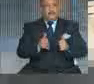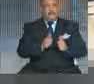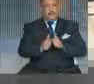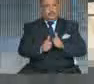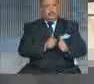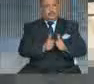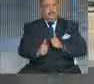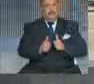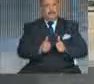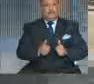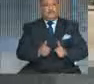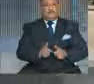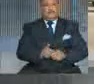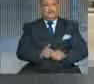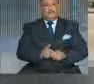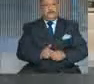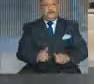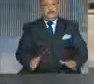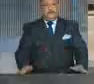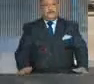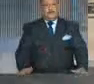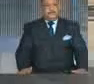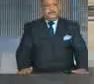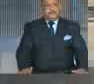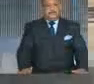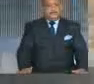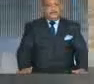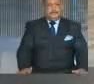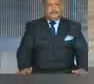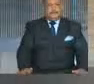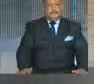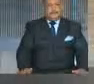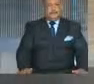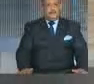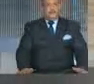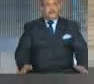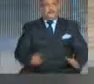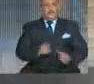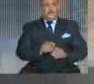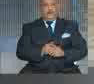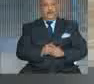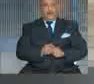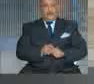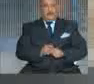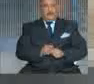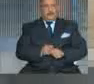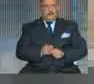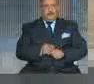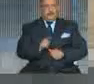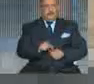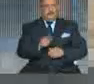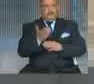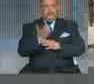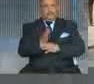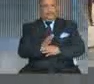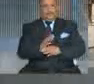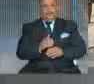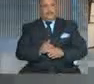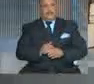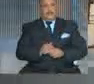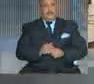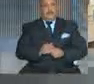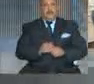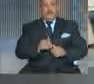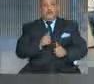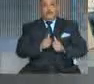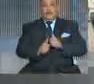بصفة عامة. وقدمت فرقة المسرح بسوق لحد عرضا لإحدى ملاحم مقاومة المستعمر بالجنوب التونسي.